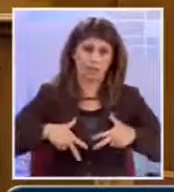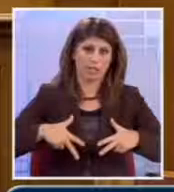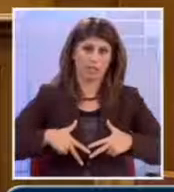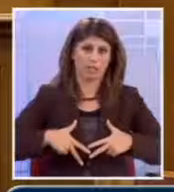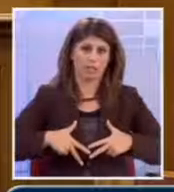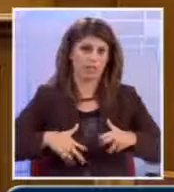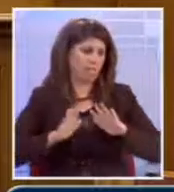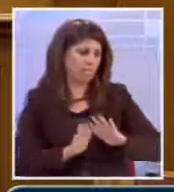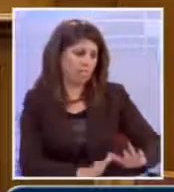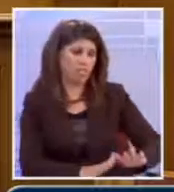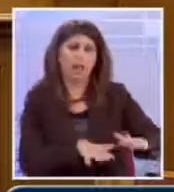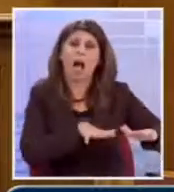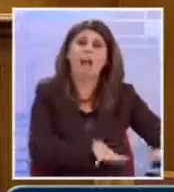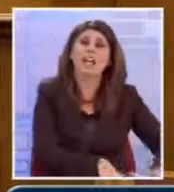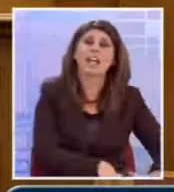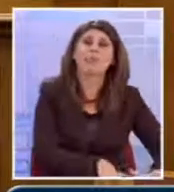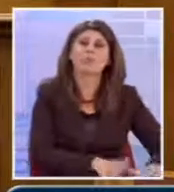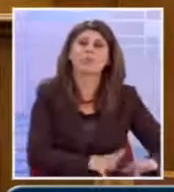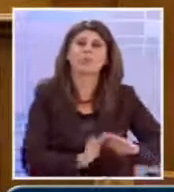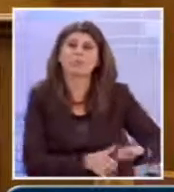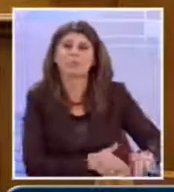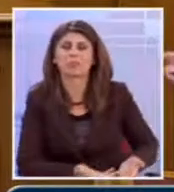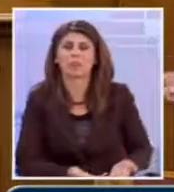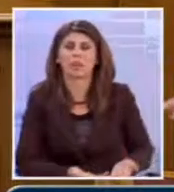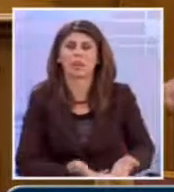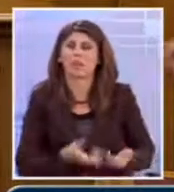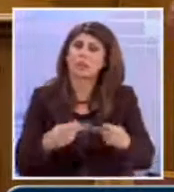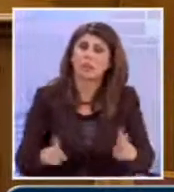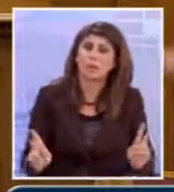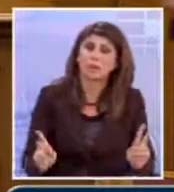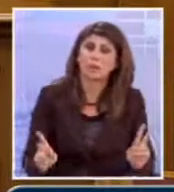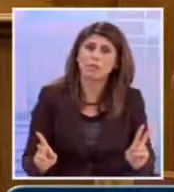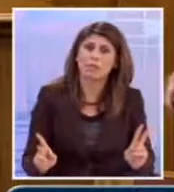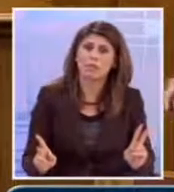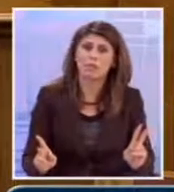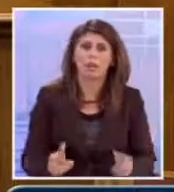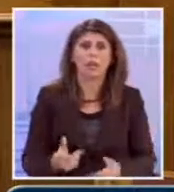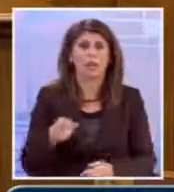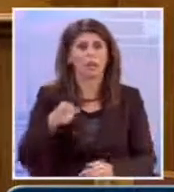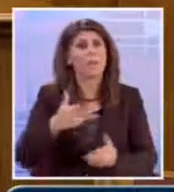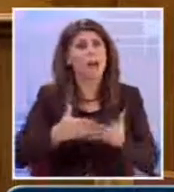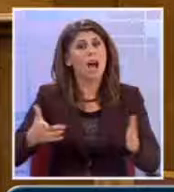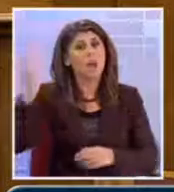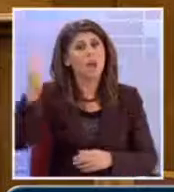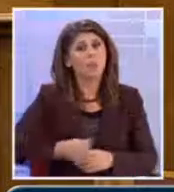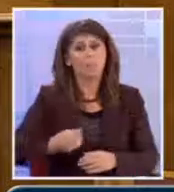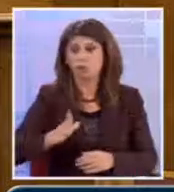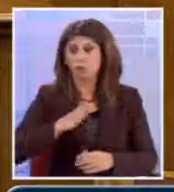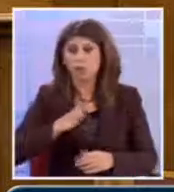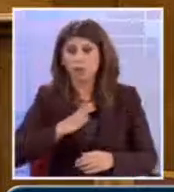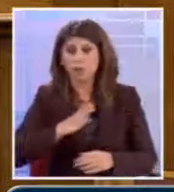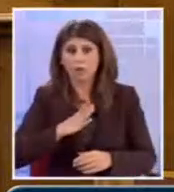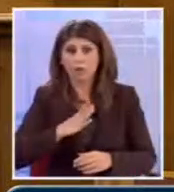τους ανέργους, γιατί κύριοι της κυβέρνησης έχετε επιτρέψει την αποκοπή μεγάλων μεριδίων του πληθυσμού από